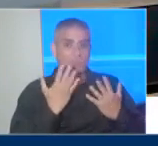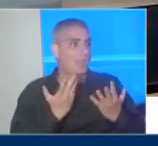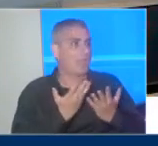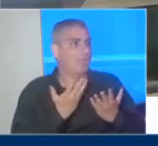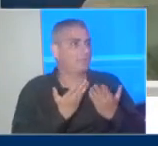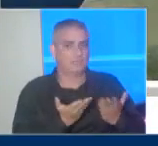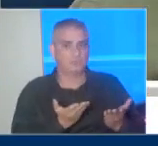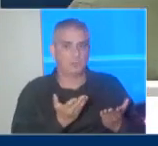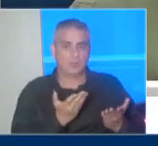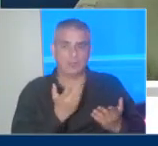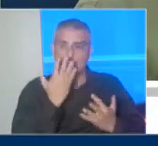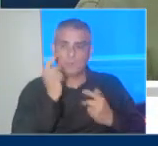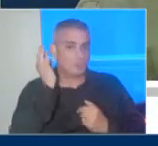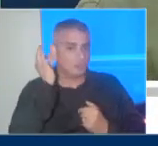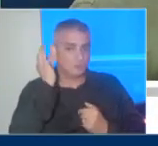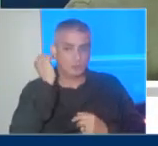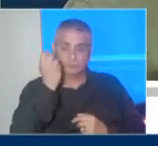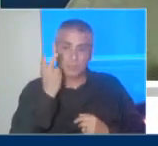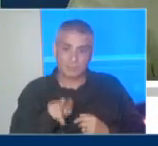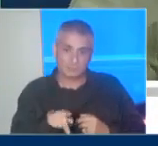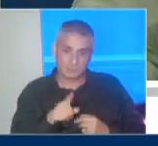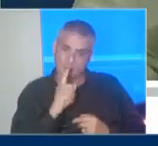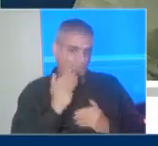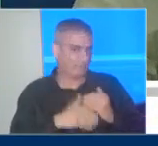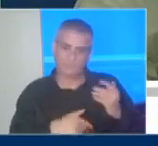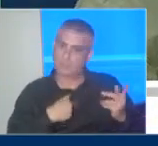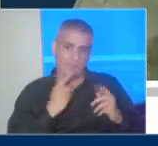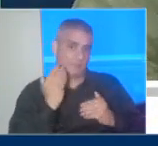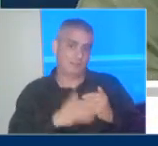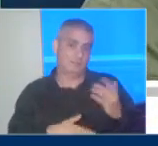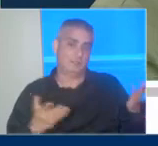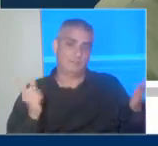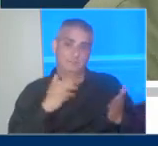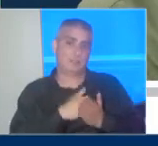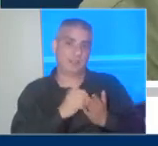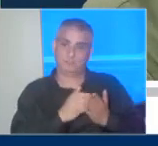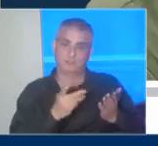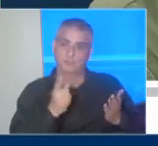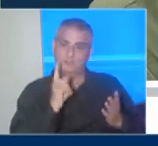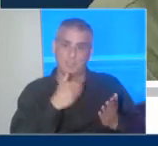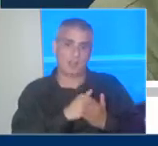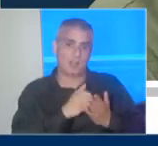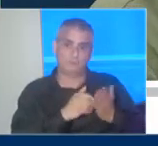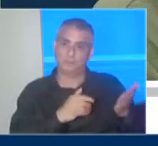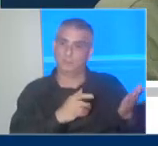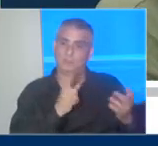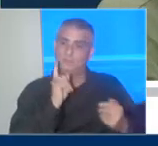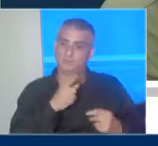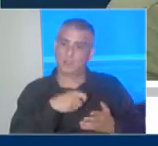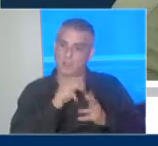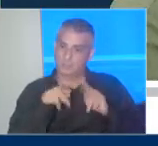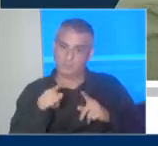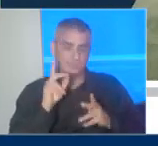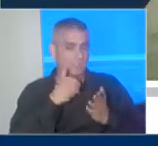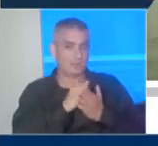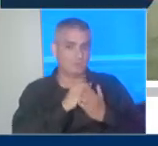נשים אנשים, כמות הנשים טוב, שנרצחות אחרי שידענו שהן עומדות להירצח, אבל צריך להמשיך את זה. אפשר אבל צריך